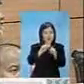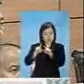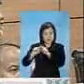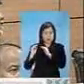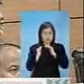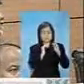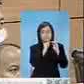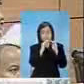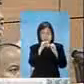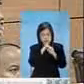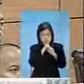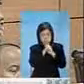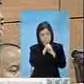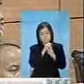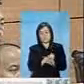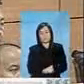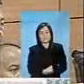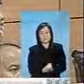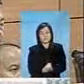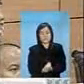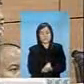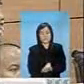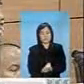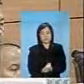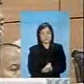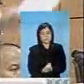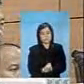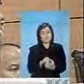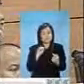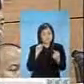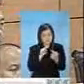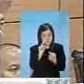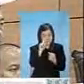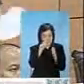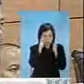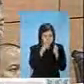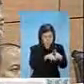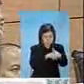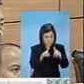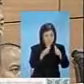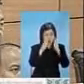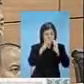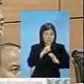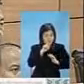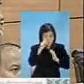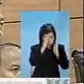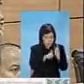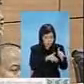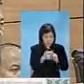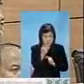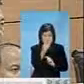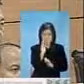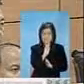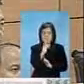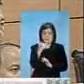ทียมท่านประธานครับในเรื่องนี้เนี่ยมันไม่ได้มีแต่ประชาชนผู้ยื่นนะครับแต่ท่านต้อง